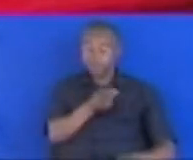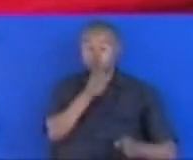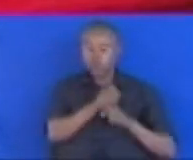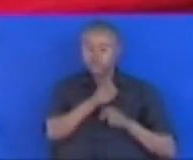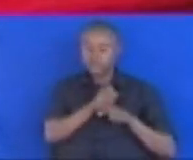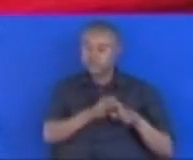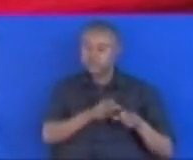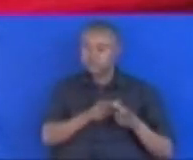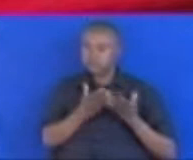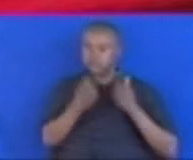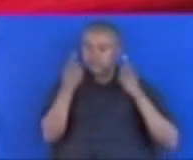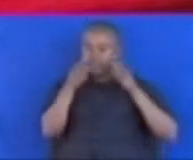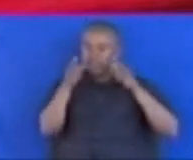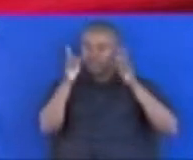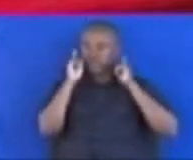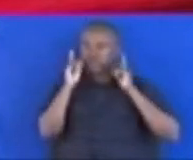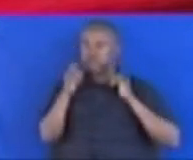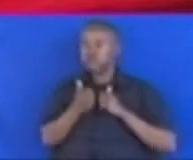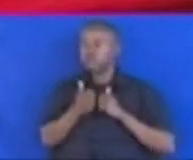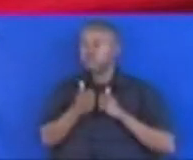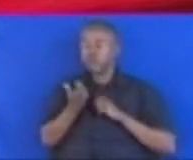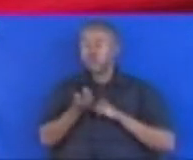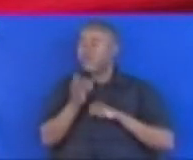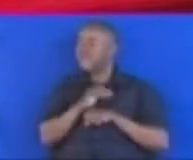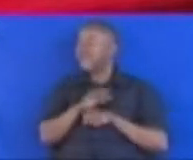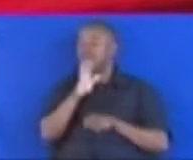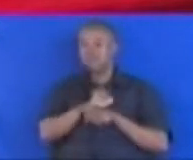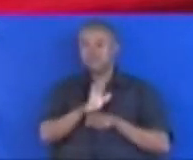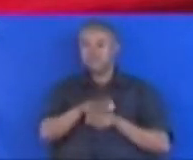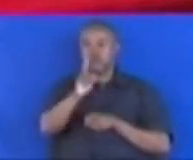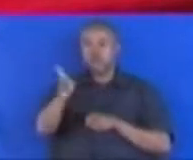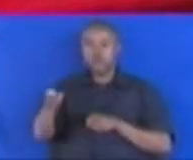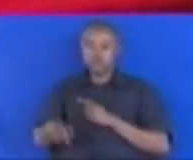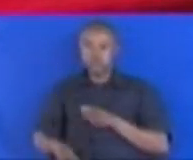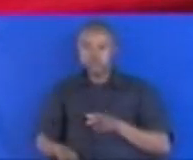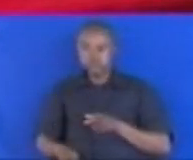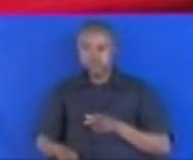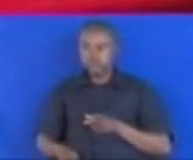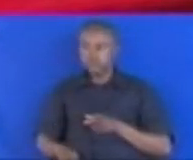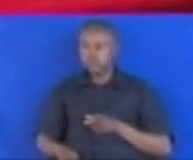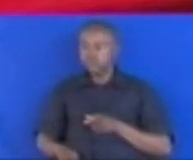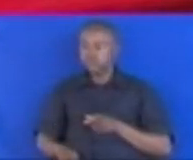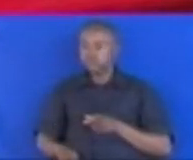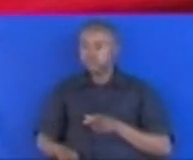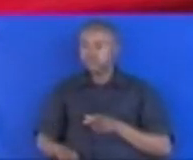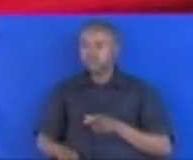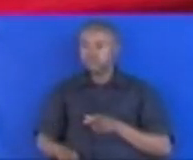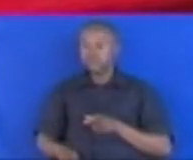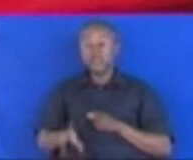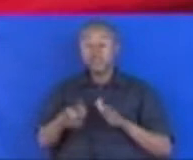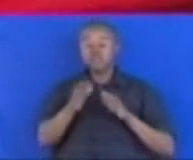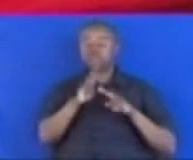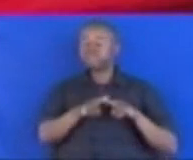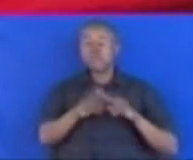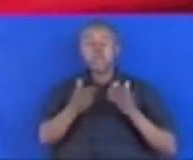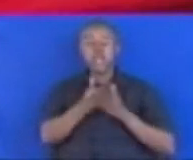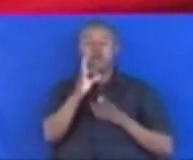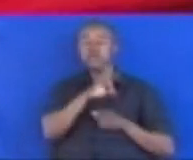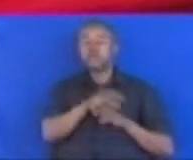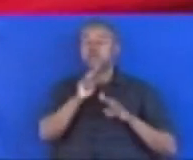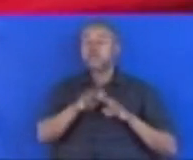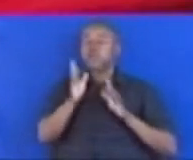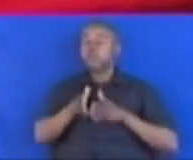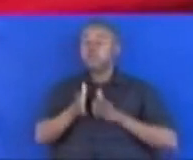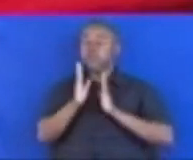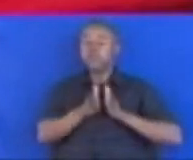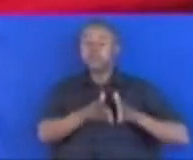hawa, kwani vyuo vyetu vinazalisha wataalamu hawa wa kutosha na wapo wakiwa hawana ajira wakiwa mtaani. Mheshimiwa